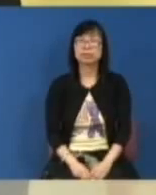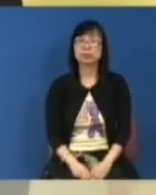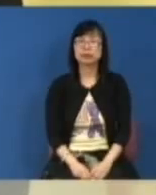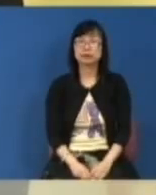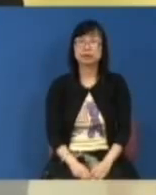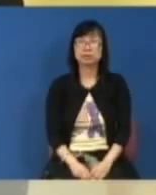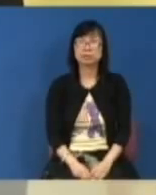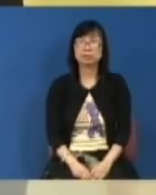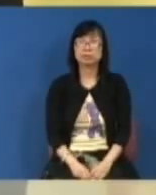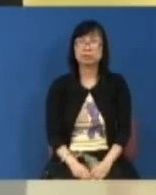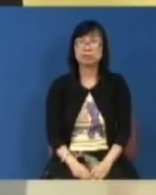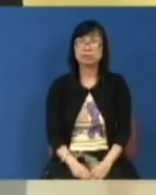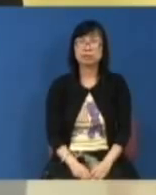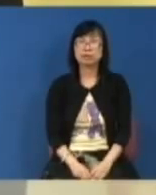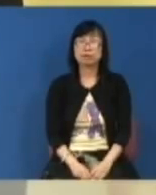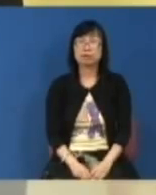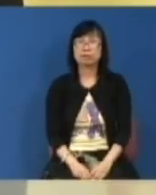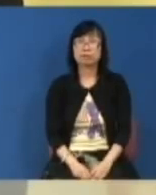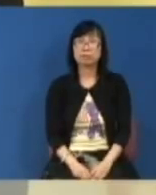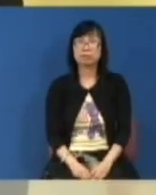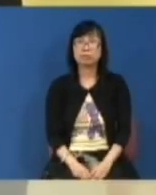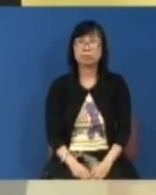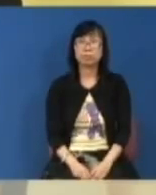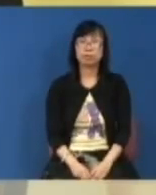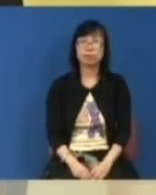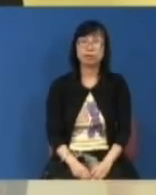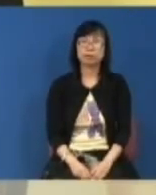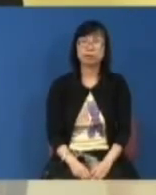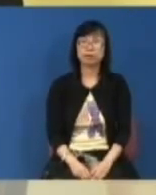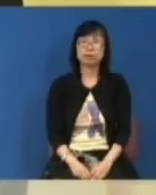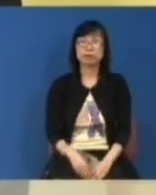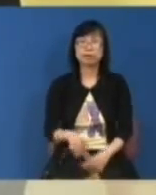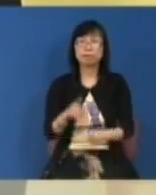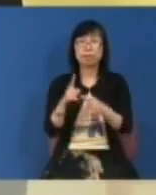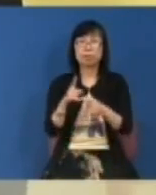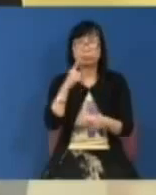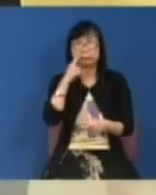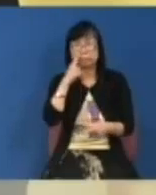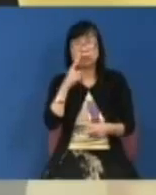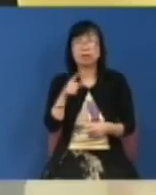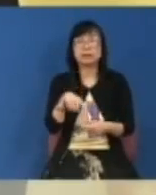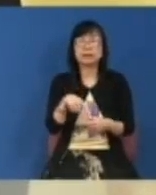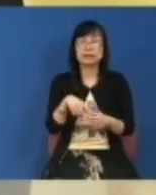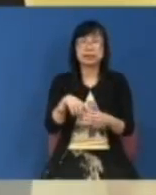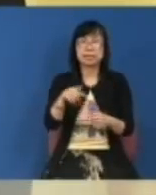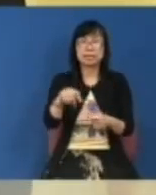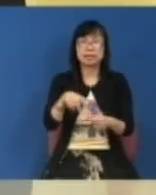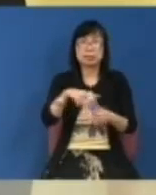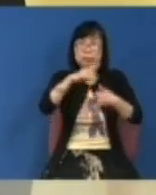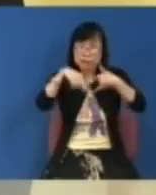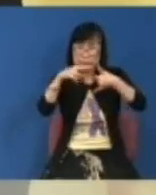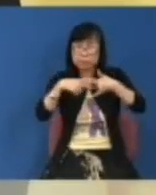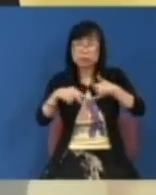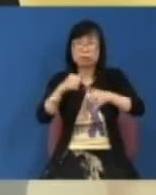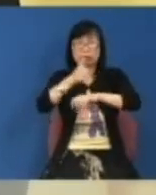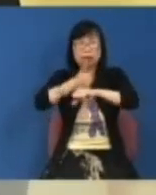咁同埋唔可以就話要政府檢討一下佢嗰個機制啊嘛，諮詢嘅機制。